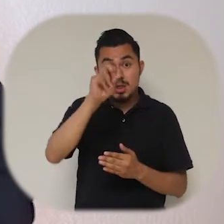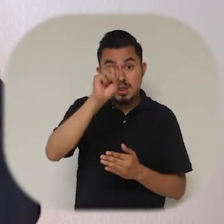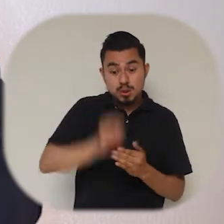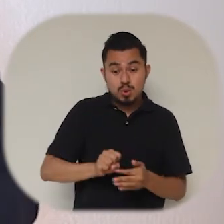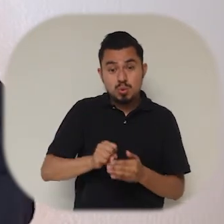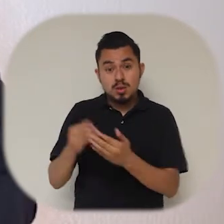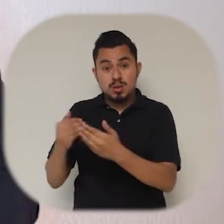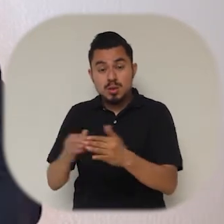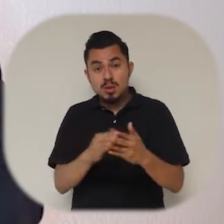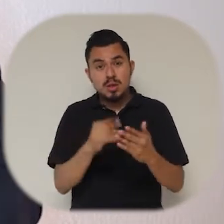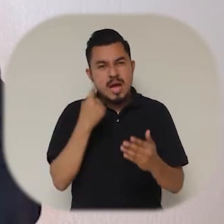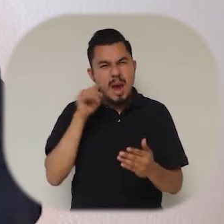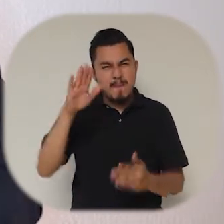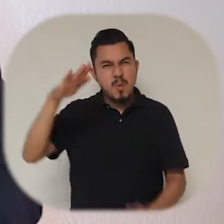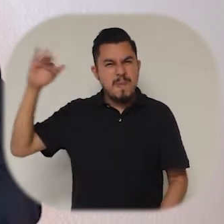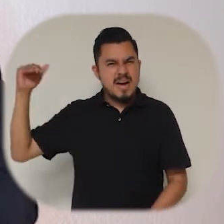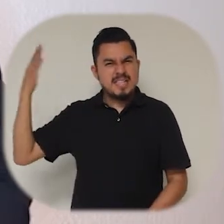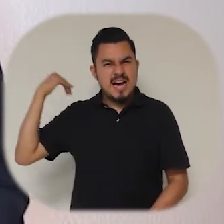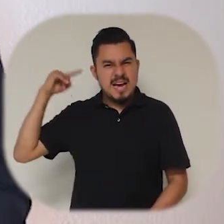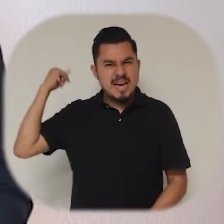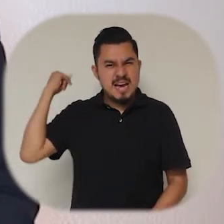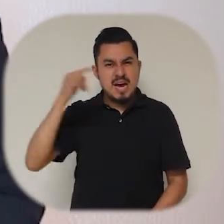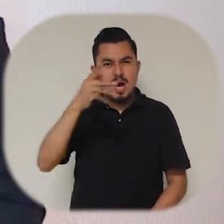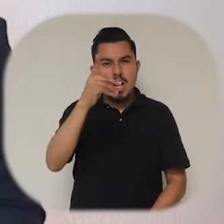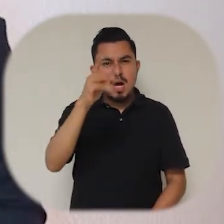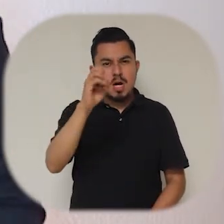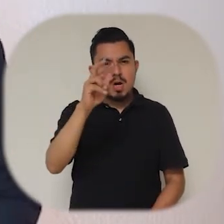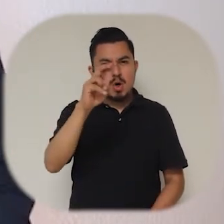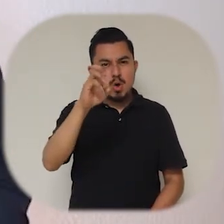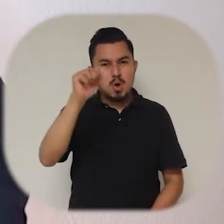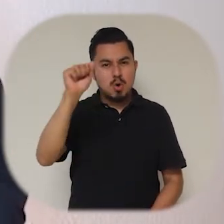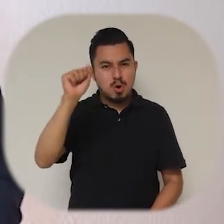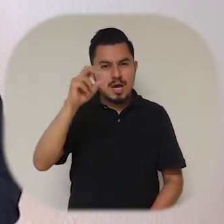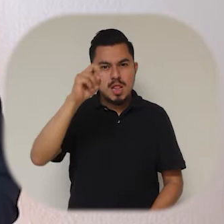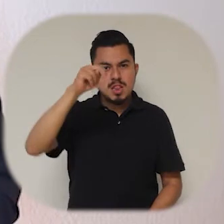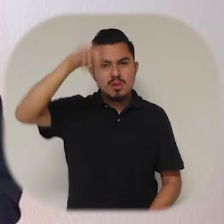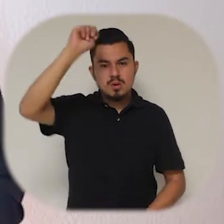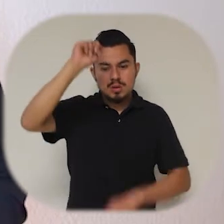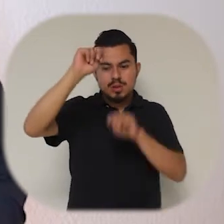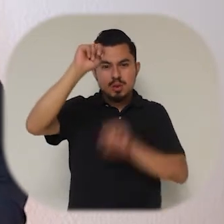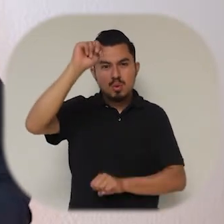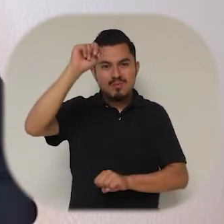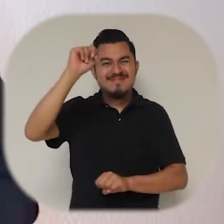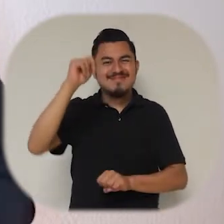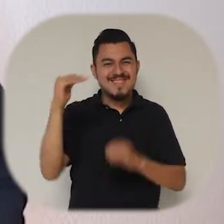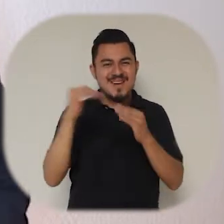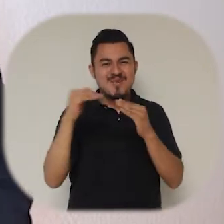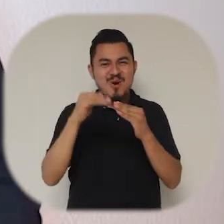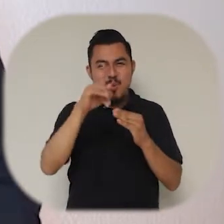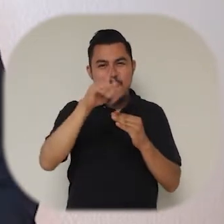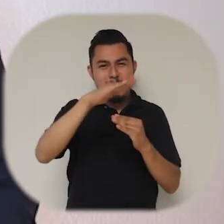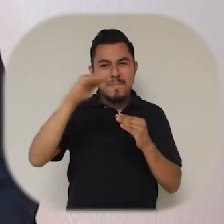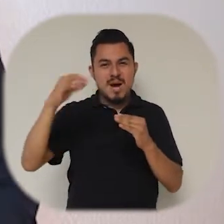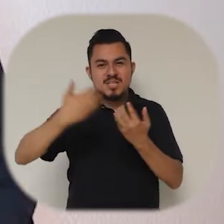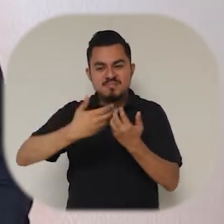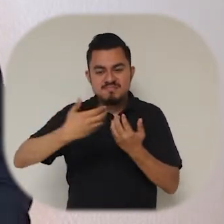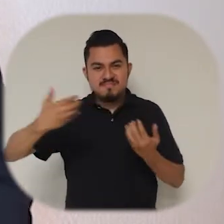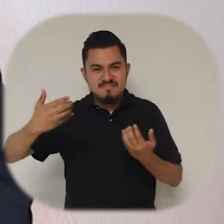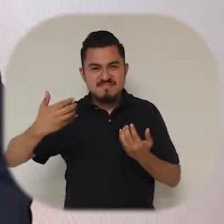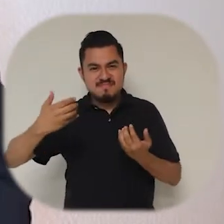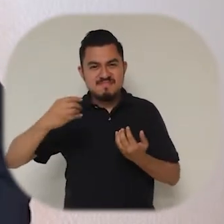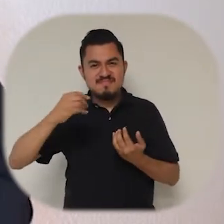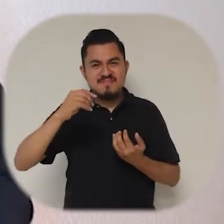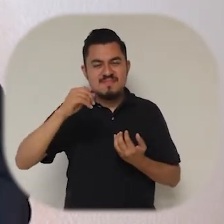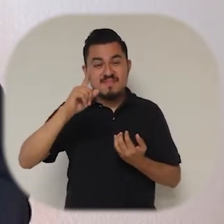그런 형국이죠. 한민족인데 나눠지게 되는 일이 이제 벌어졌습니다. 그 중에 남유다는